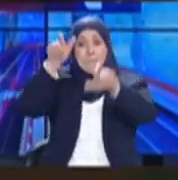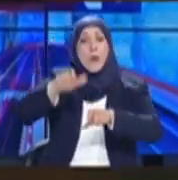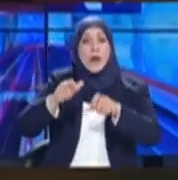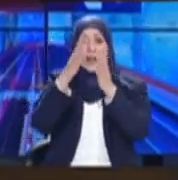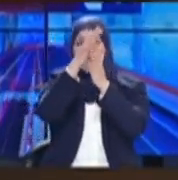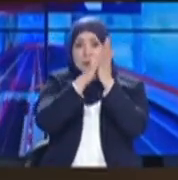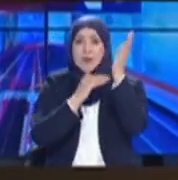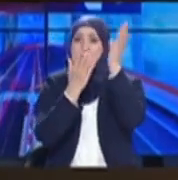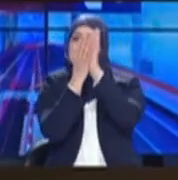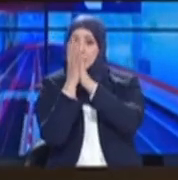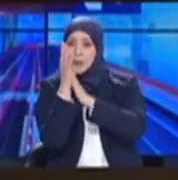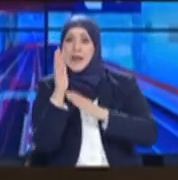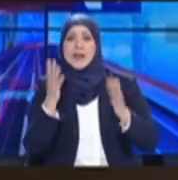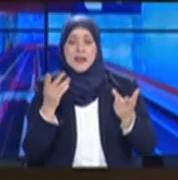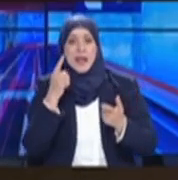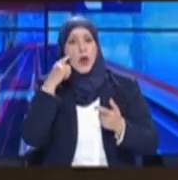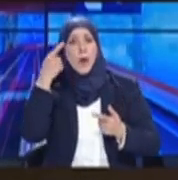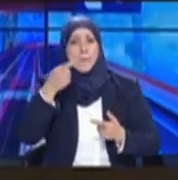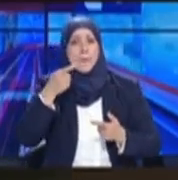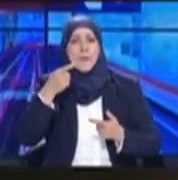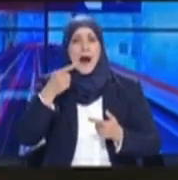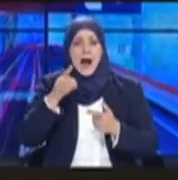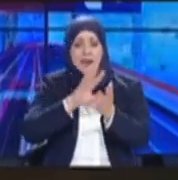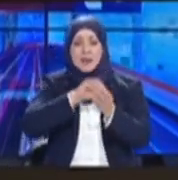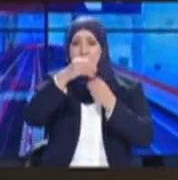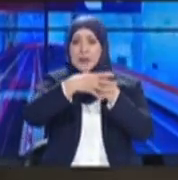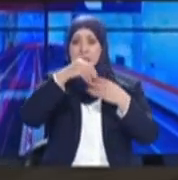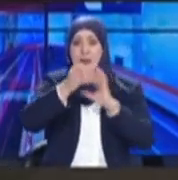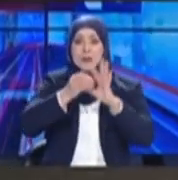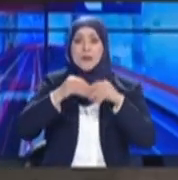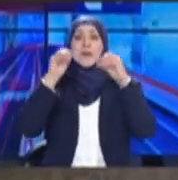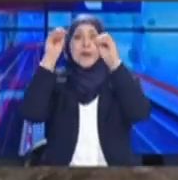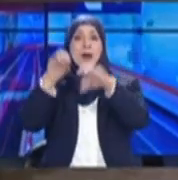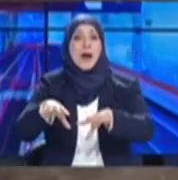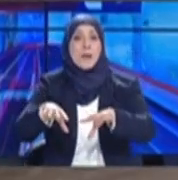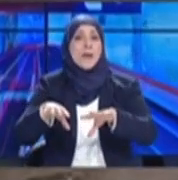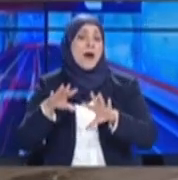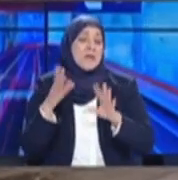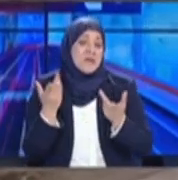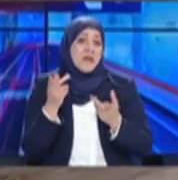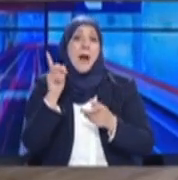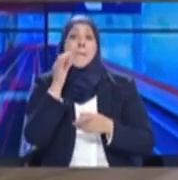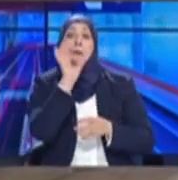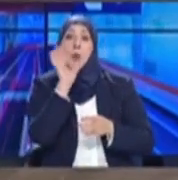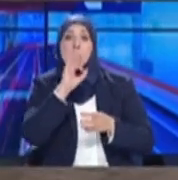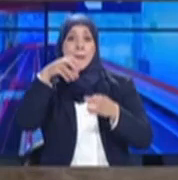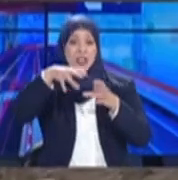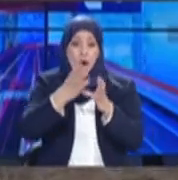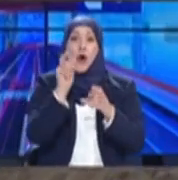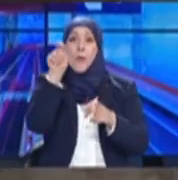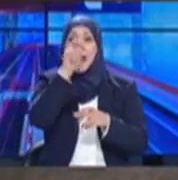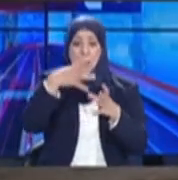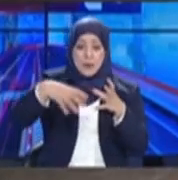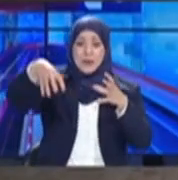الصحيه ايضا من بعد يعتبر بدون اه الكيس المخصص ليهم وهذا خ تصير